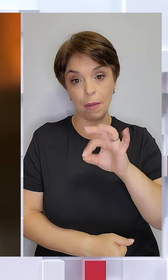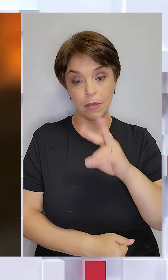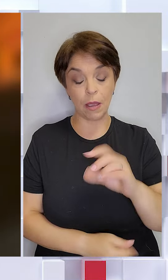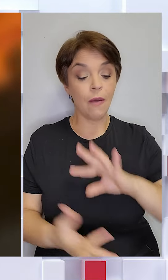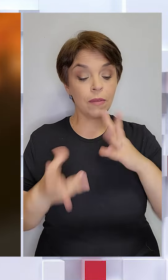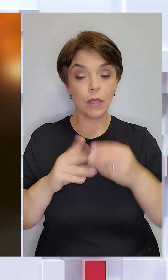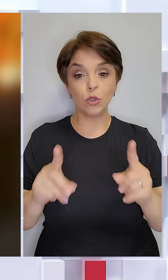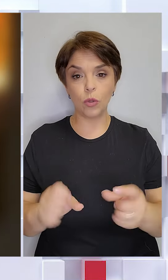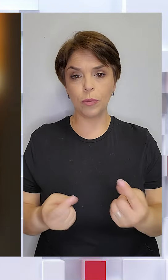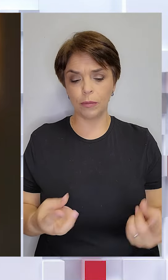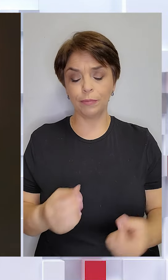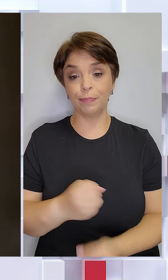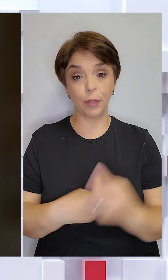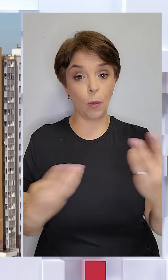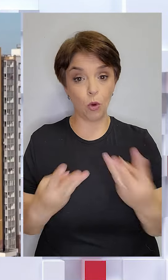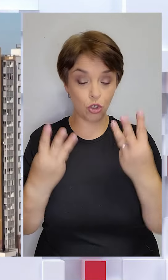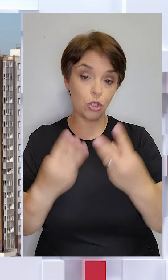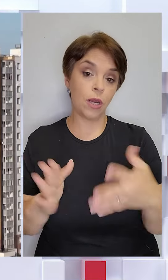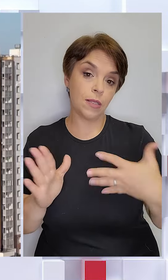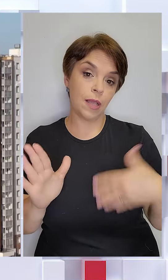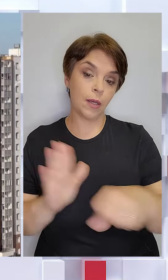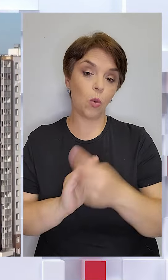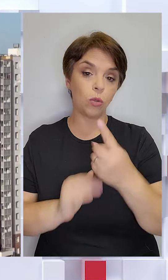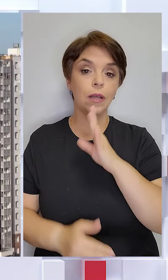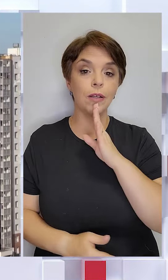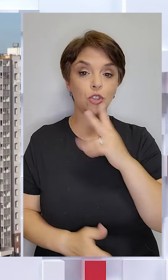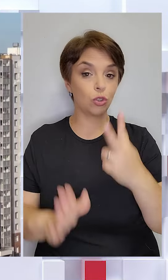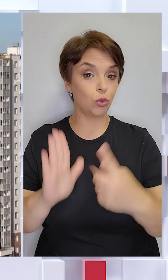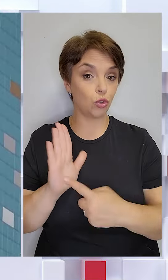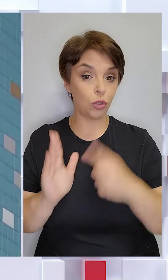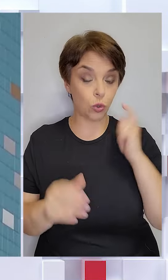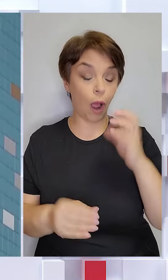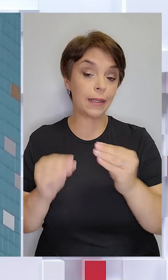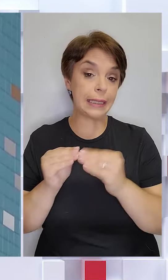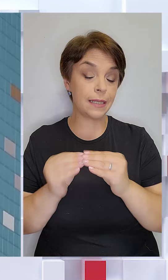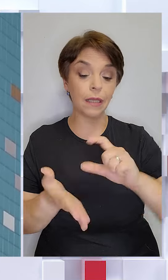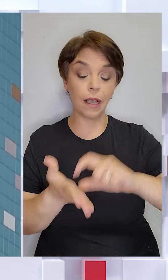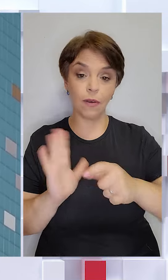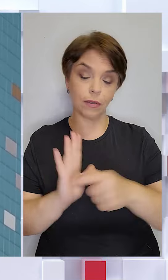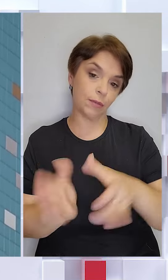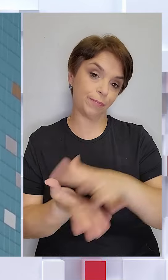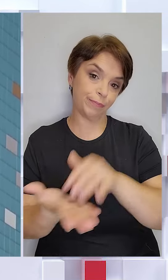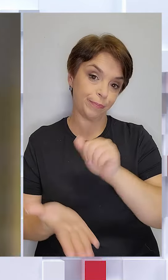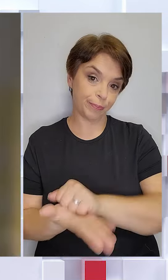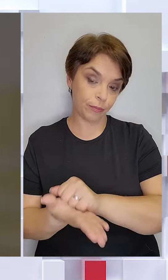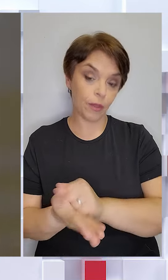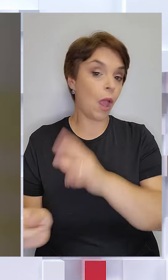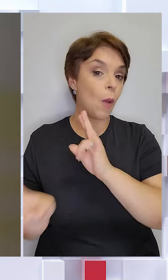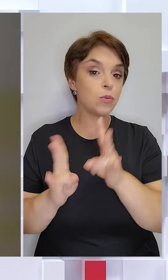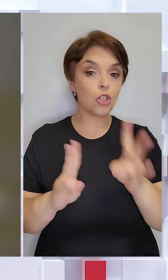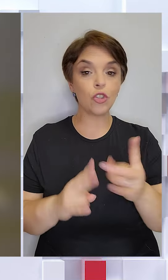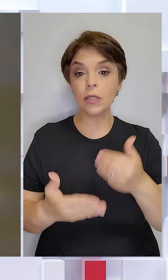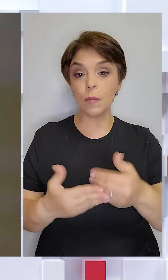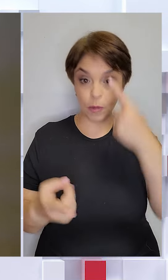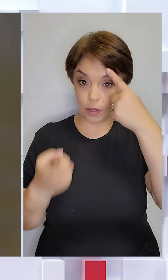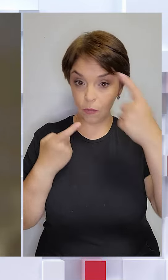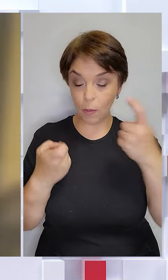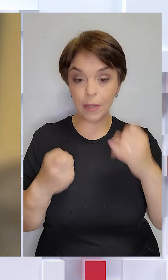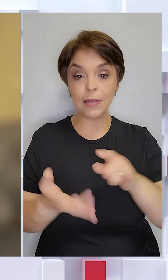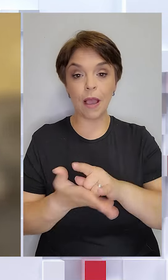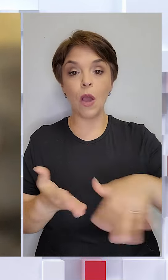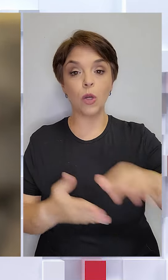чого здійнялася пожежа, загинула 46-річна жінка, а десятки квартир пошкоджені. Постраждав, за попередніми даними,